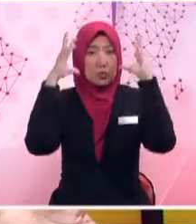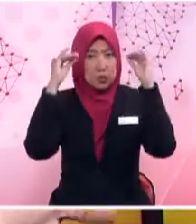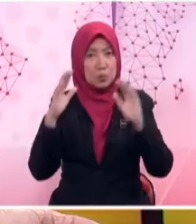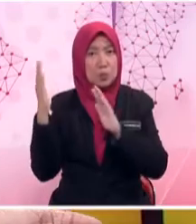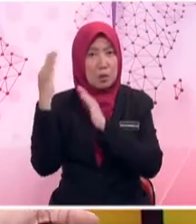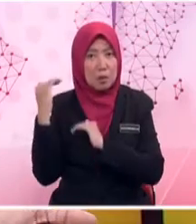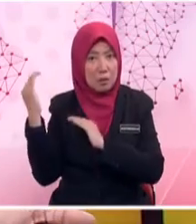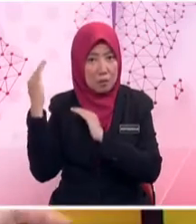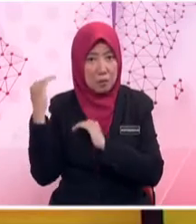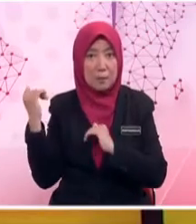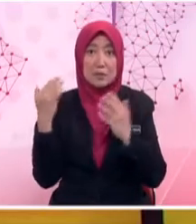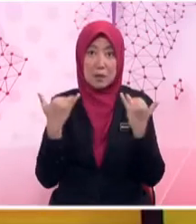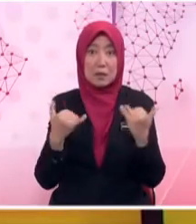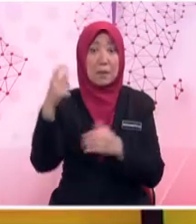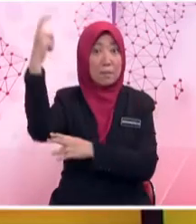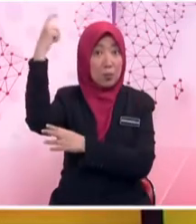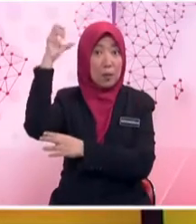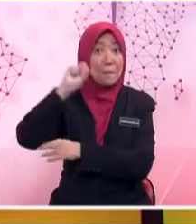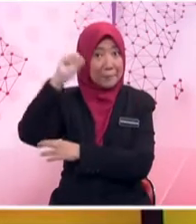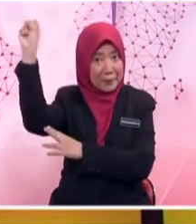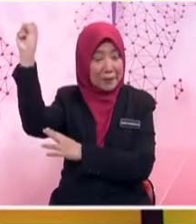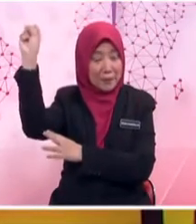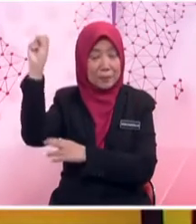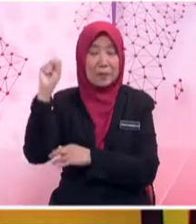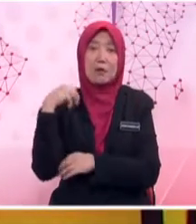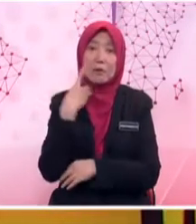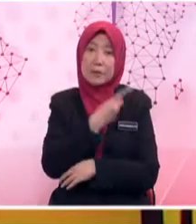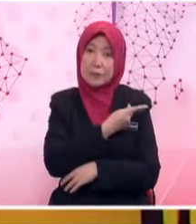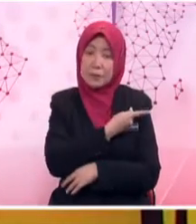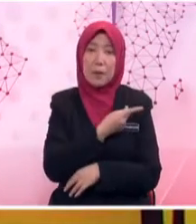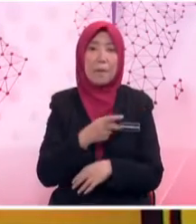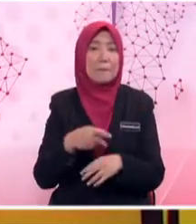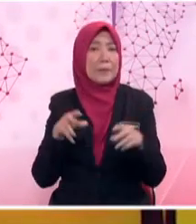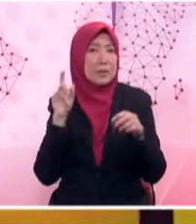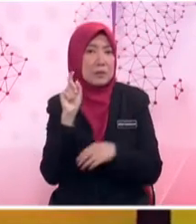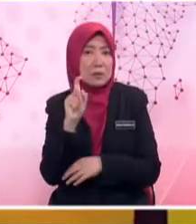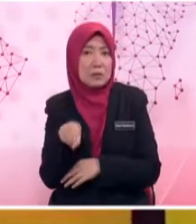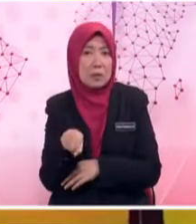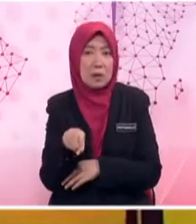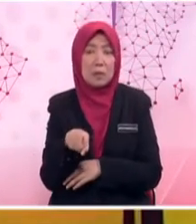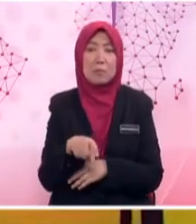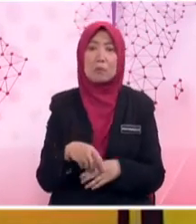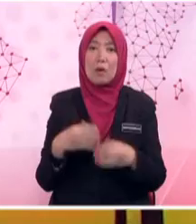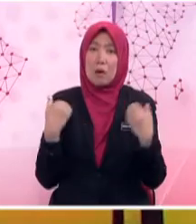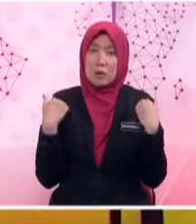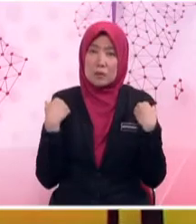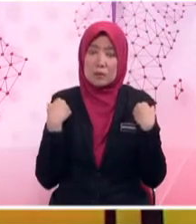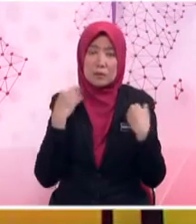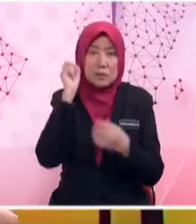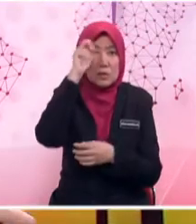bulan kebangsaan, so kita perlulah terapkan nilai patriotisme dalam diri kita,